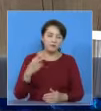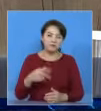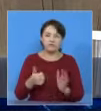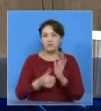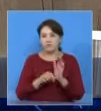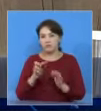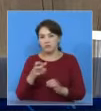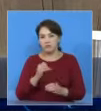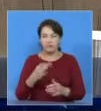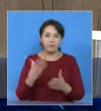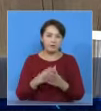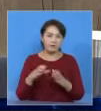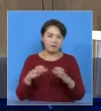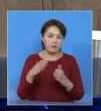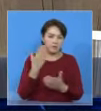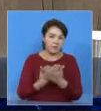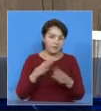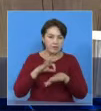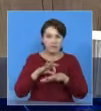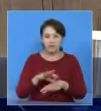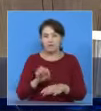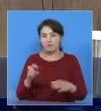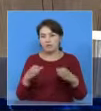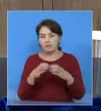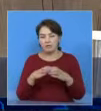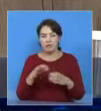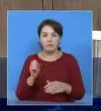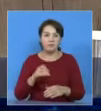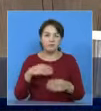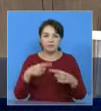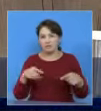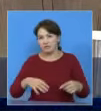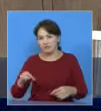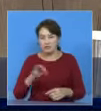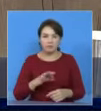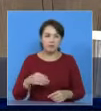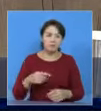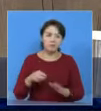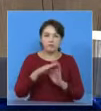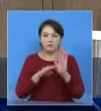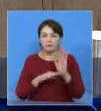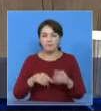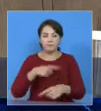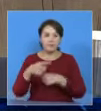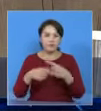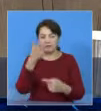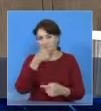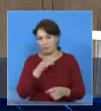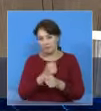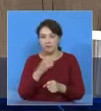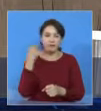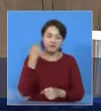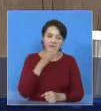госорганы. Члены фракции советов проводят мониторинг объектов, вводимых в районах в рамках дорожной карты. В дальнейшем своевременная и